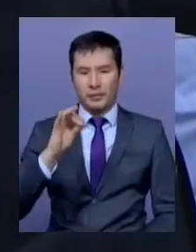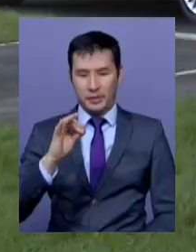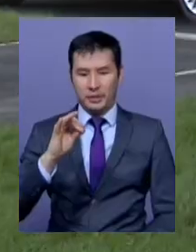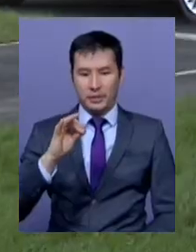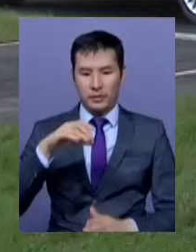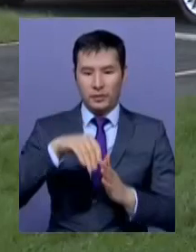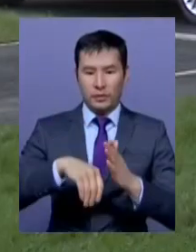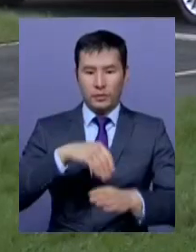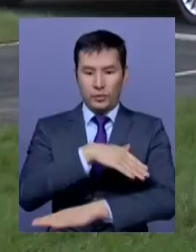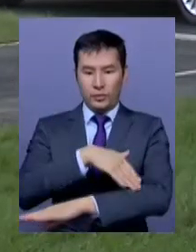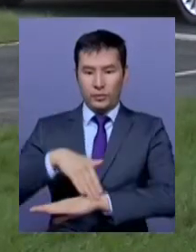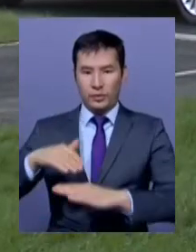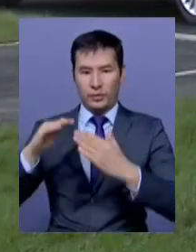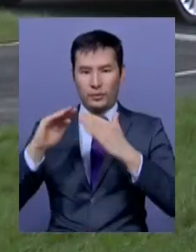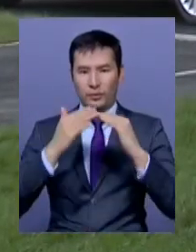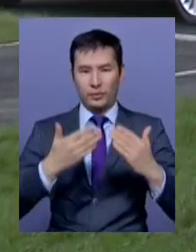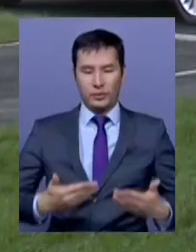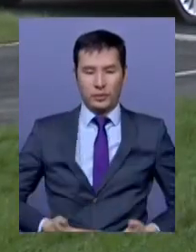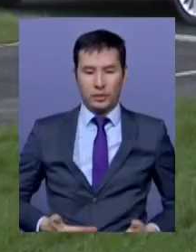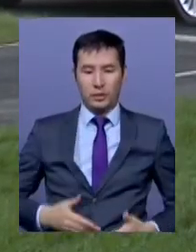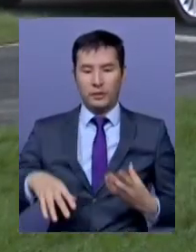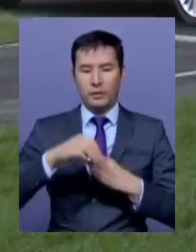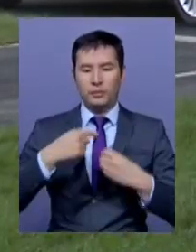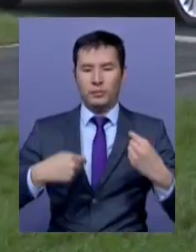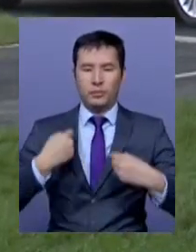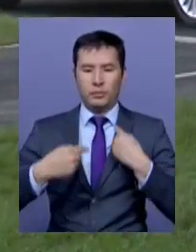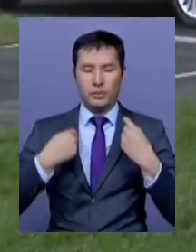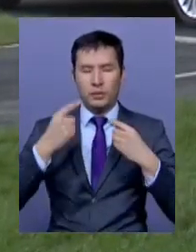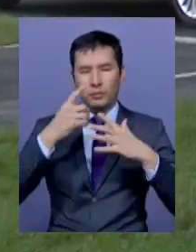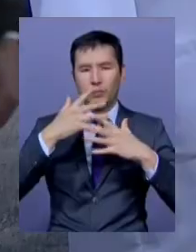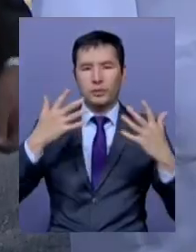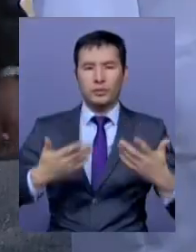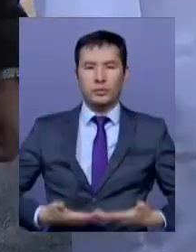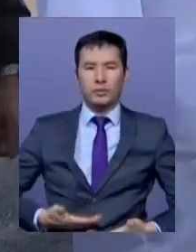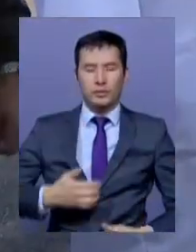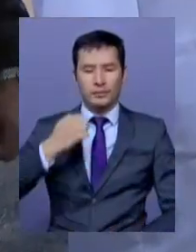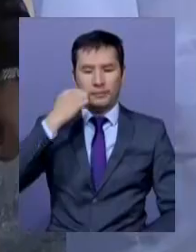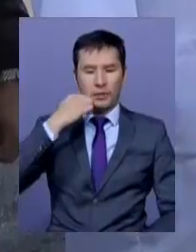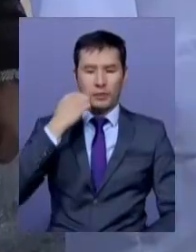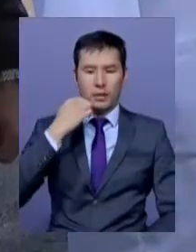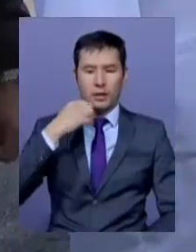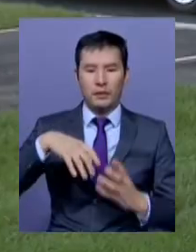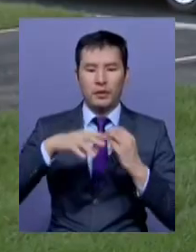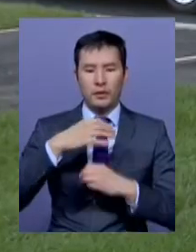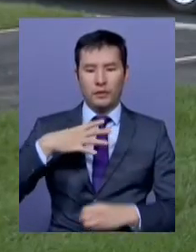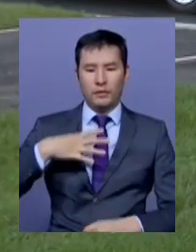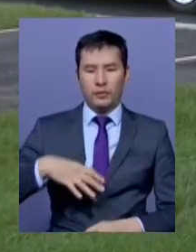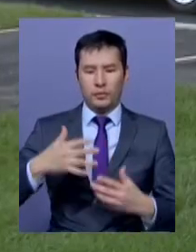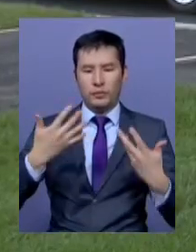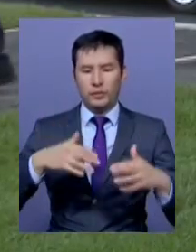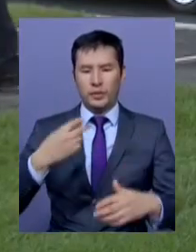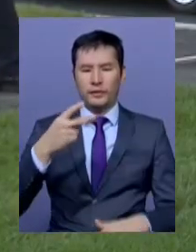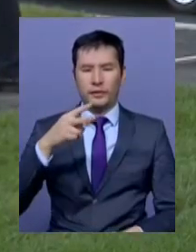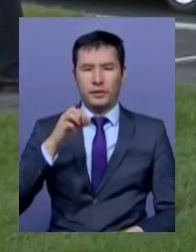жатыр. Бізде де екінші толқын пайда болуы мүмкін. Біз үшін үлкен сынақ болды.